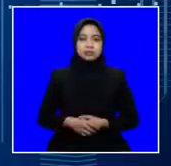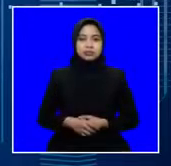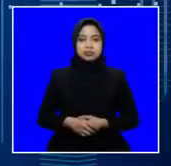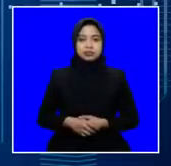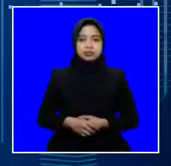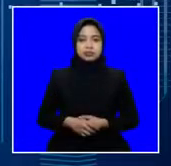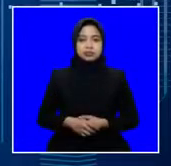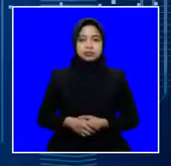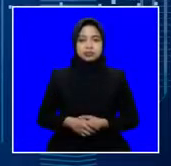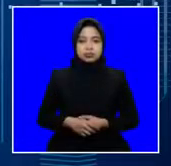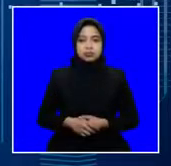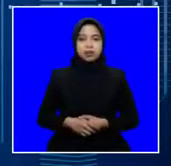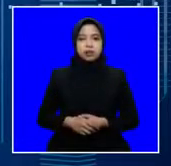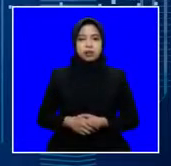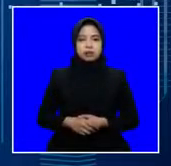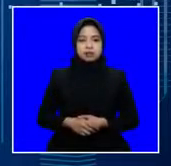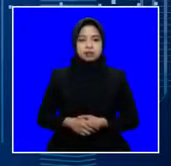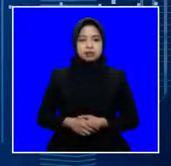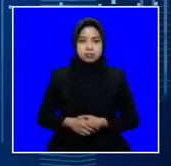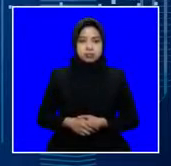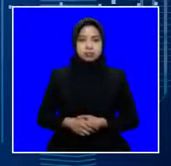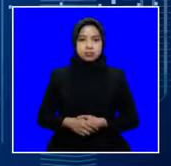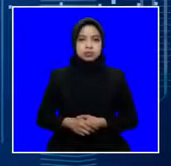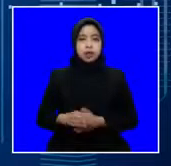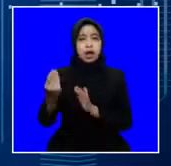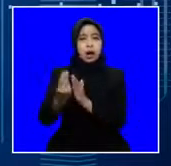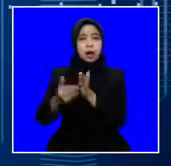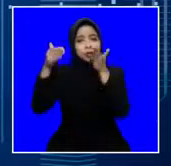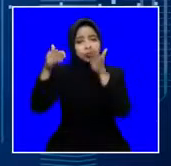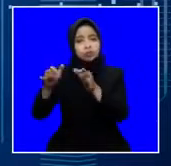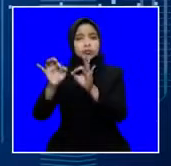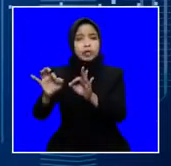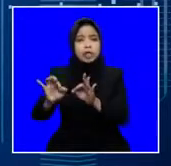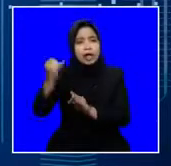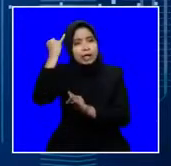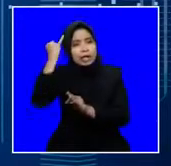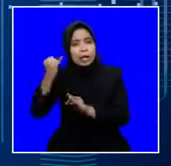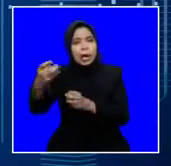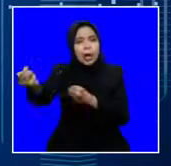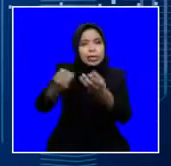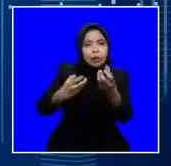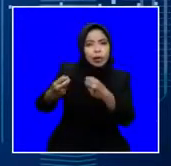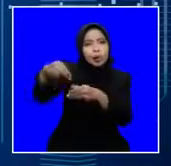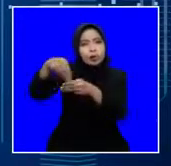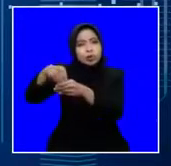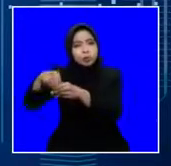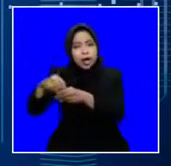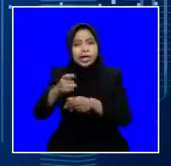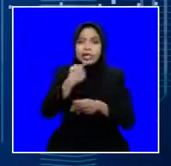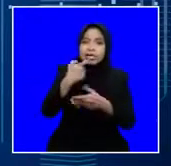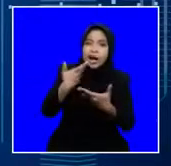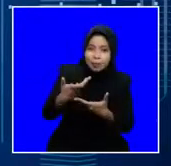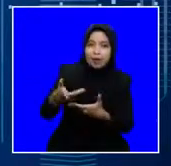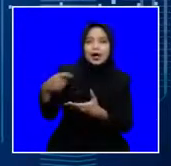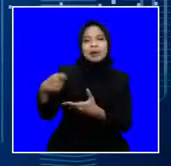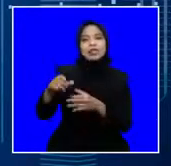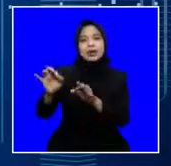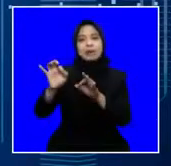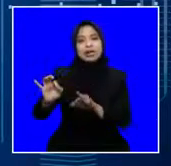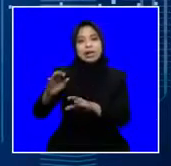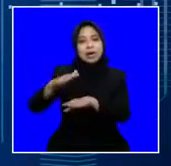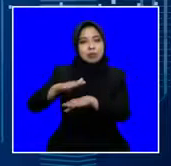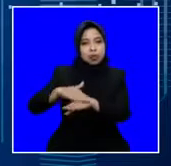belanja pendidikan kita terus merespon berbagai perubahan dan ide-ide yang muncul tentu dari Kementerian